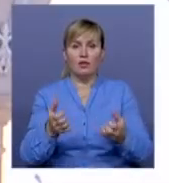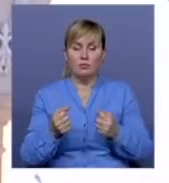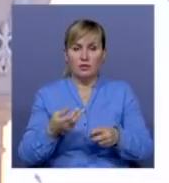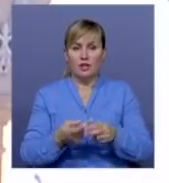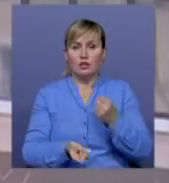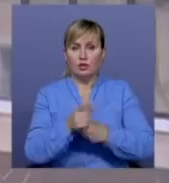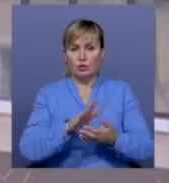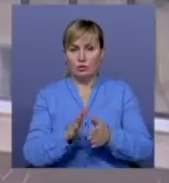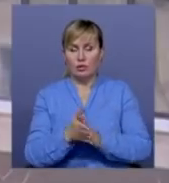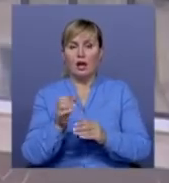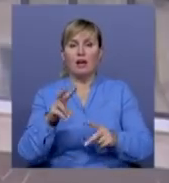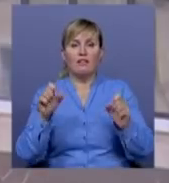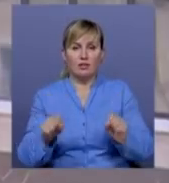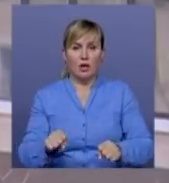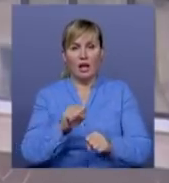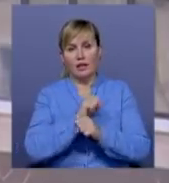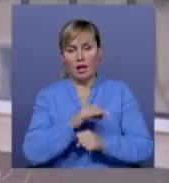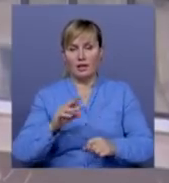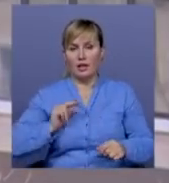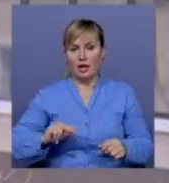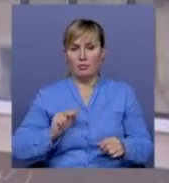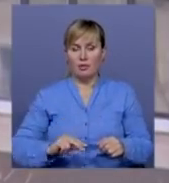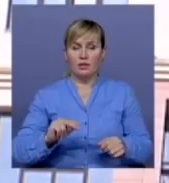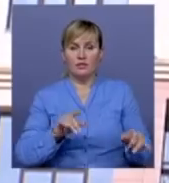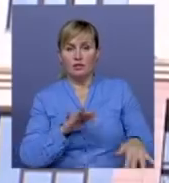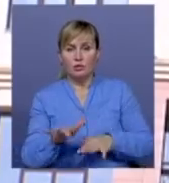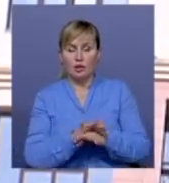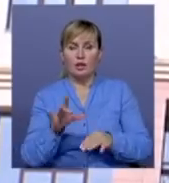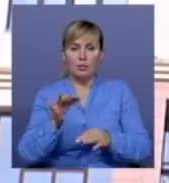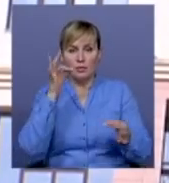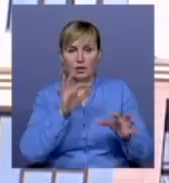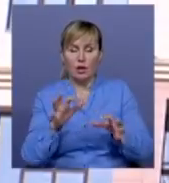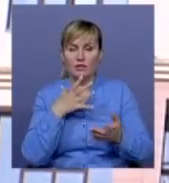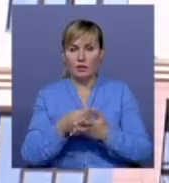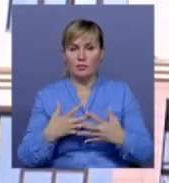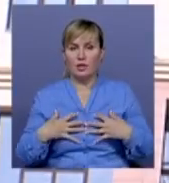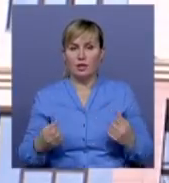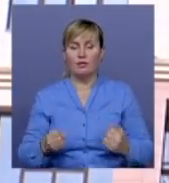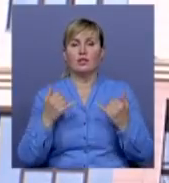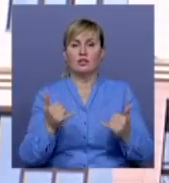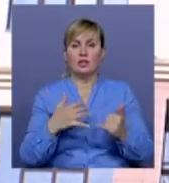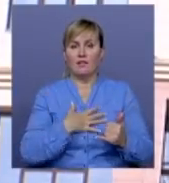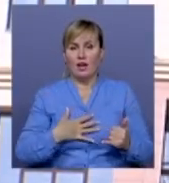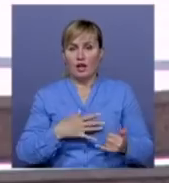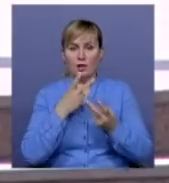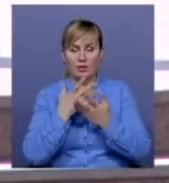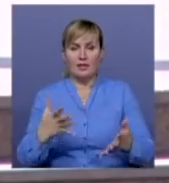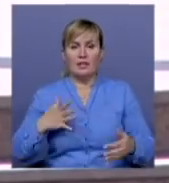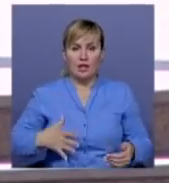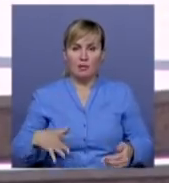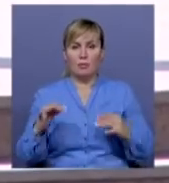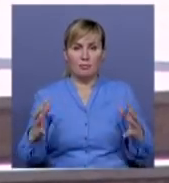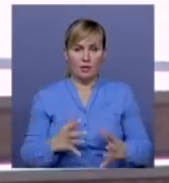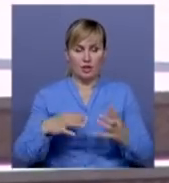возникшую ситуацию как возможность отдохнуть от работы, вечной суеты и позаботиться о своем здоровье. Сейчас нам важно проявить терпение и